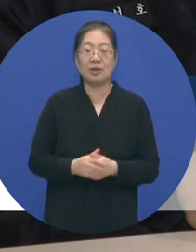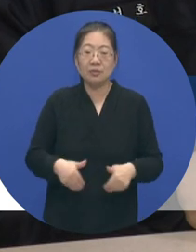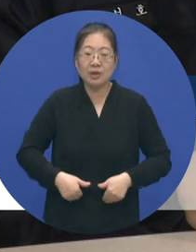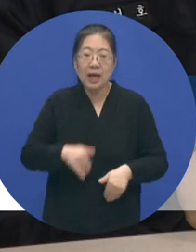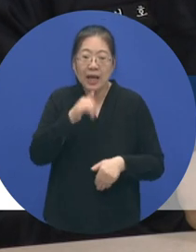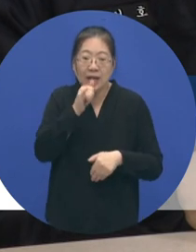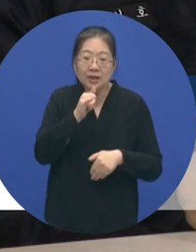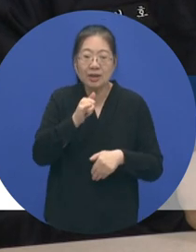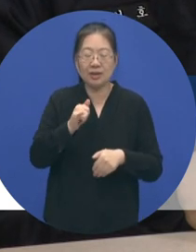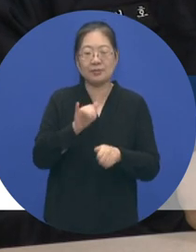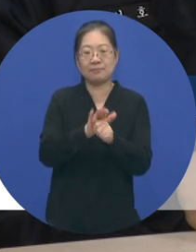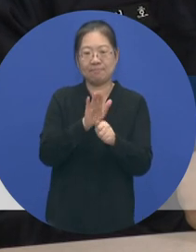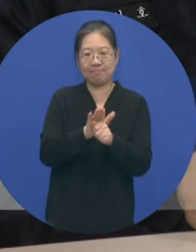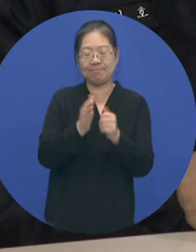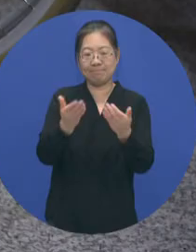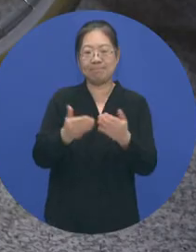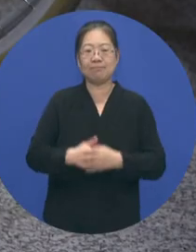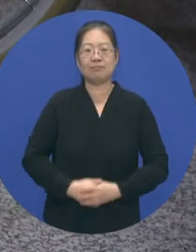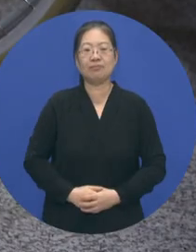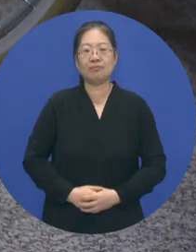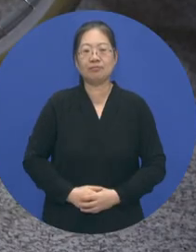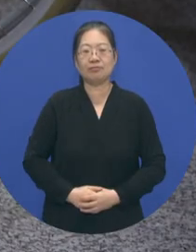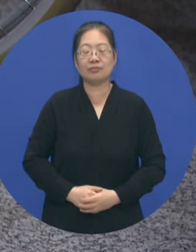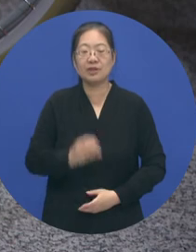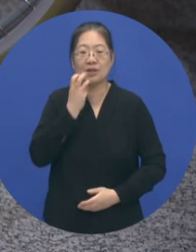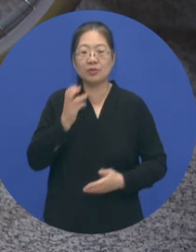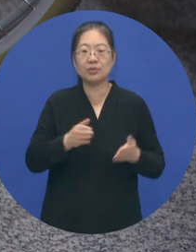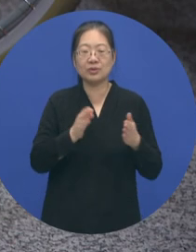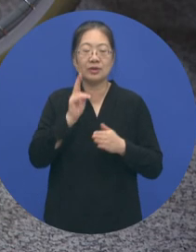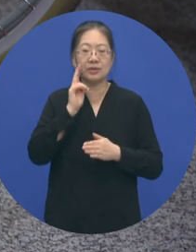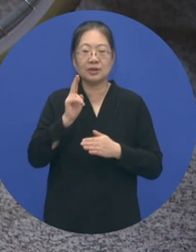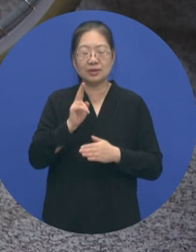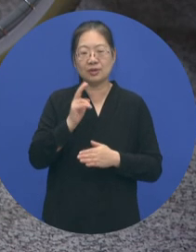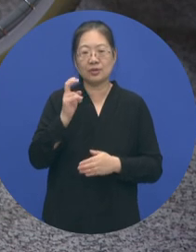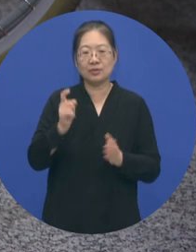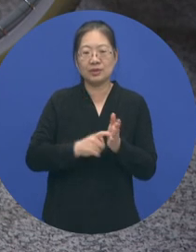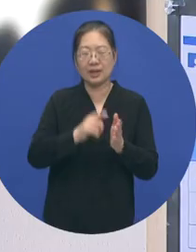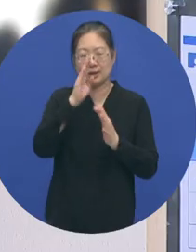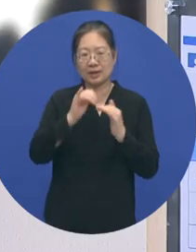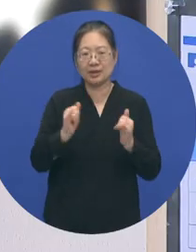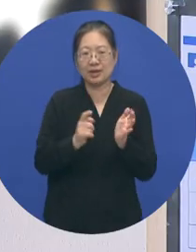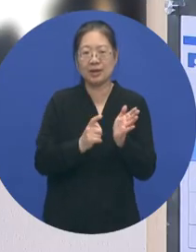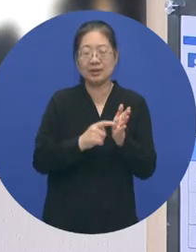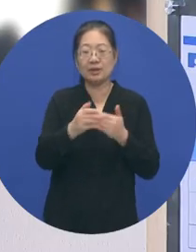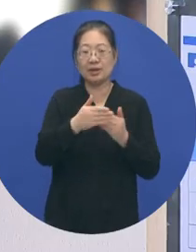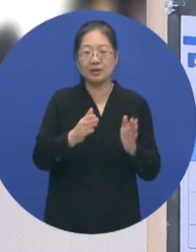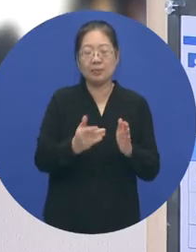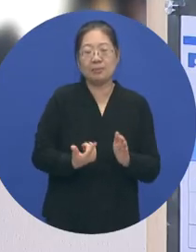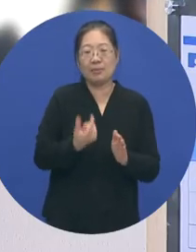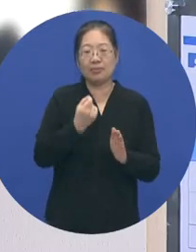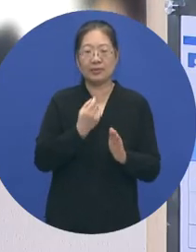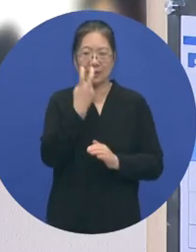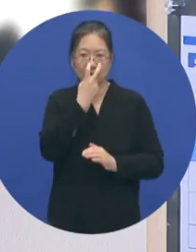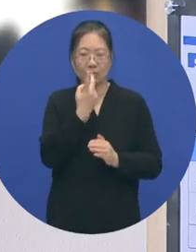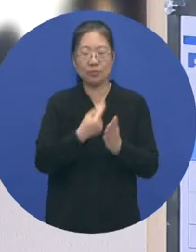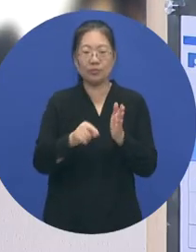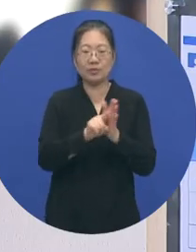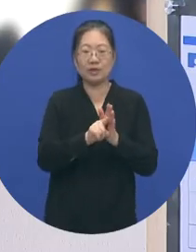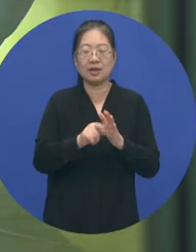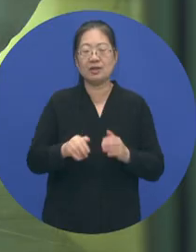지원하도 지원을 아끼지 않도록 하겠습니다. 한편 경기도는 중증 응급 환자가 응급실에서 신속하게 진료받을 수